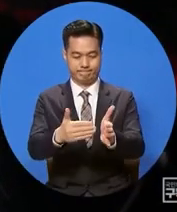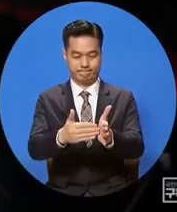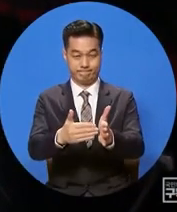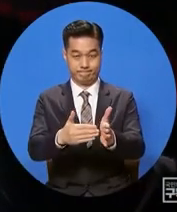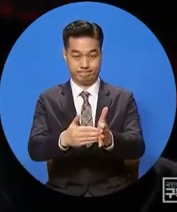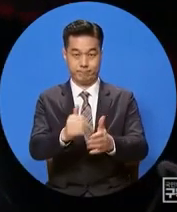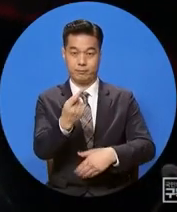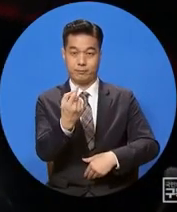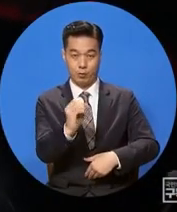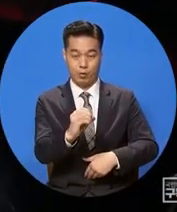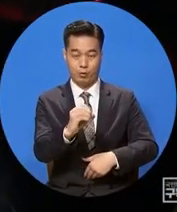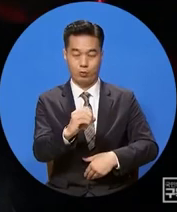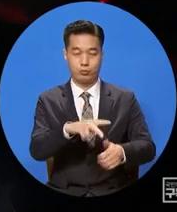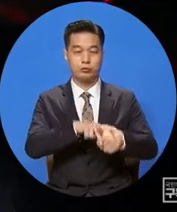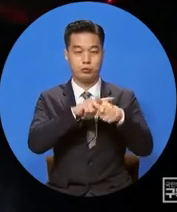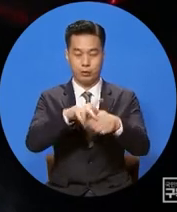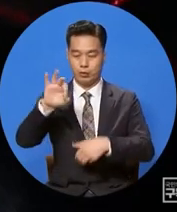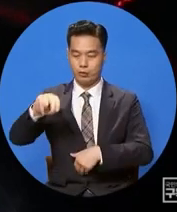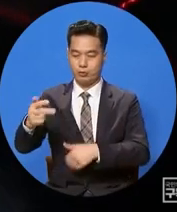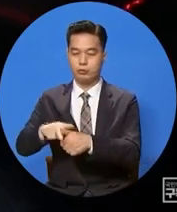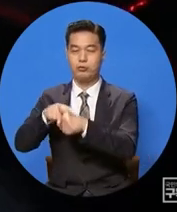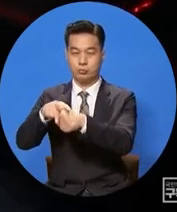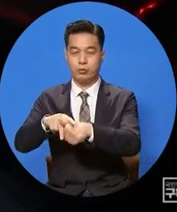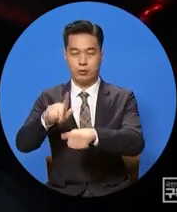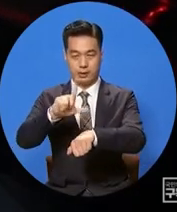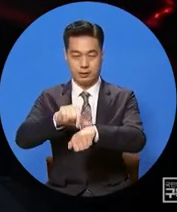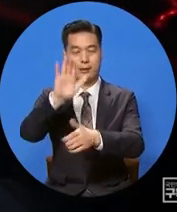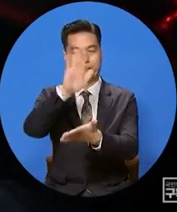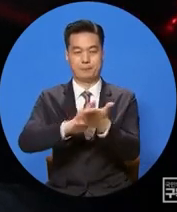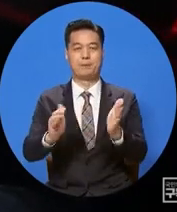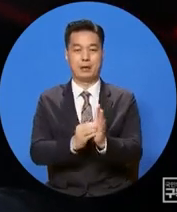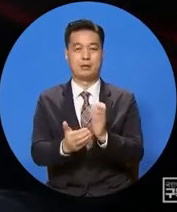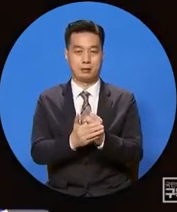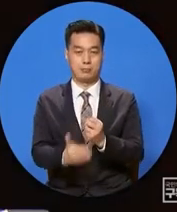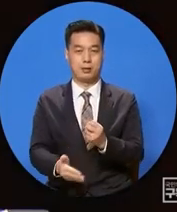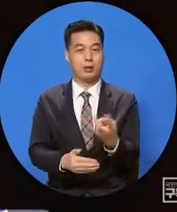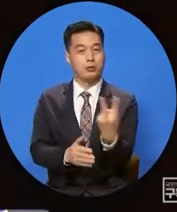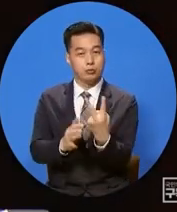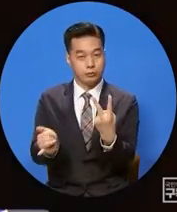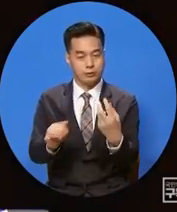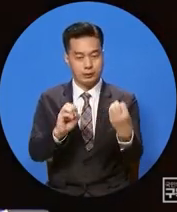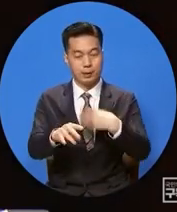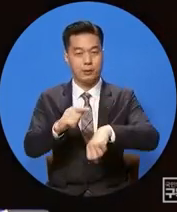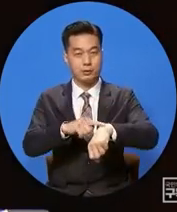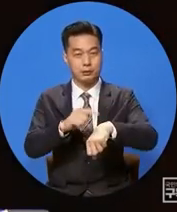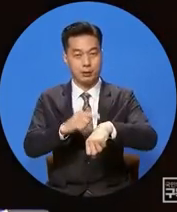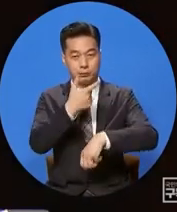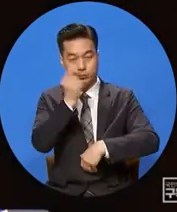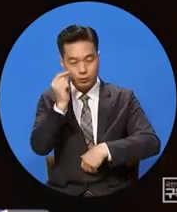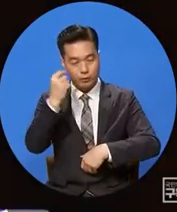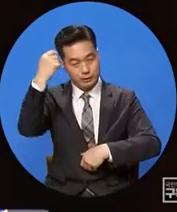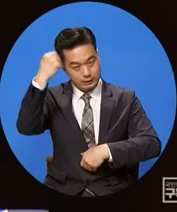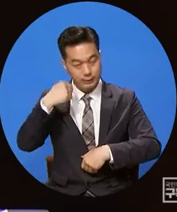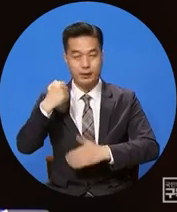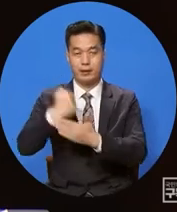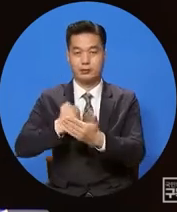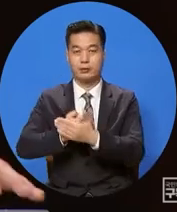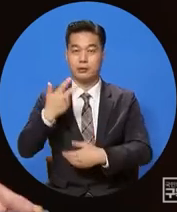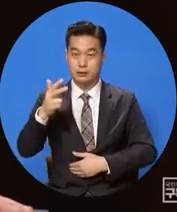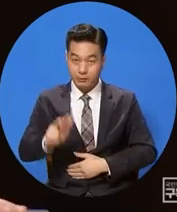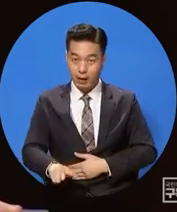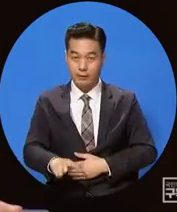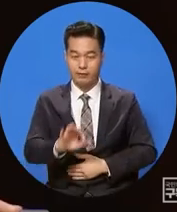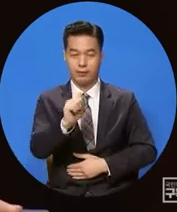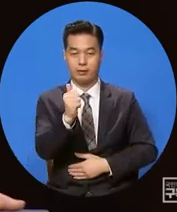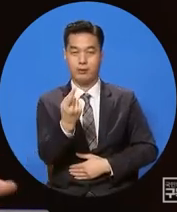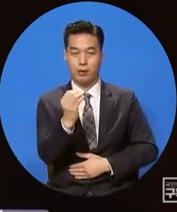예, 홍준표, 윤석열 두 후보님께 주어진 시간 이제 다 지났는데요. 윤 후보님 아마 답변 시간이 적게 느껴지셔서 아쉬우셨겠지만 그래도